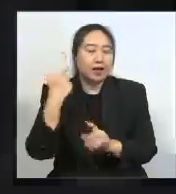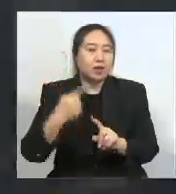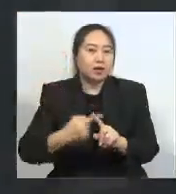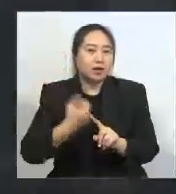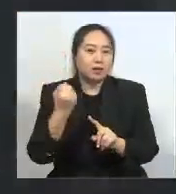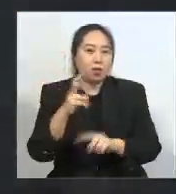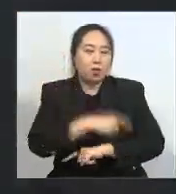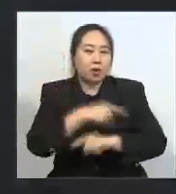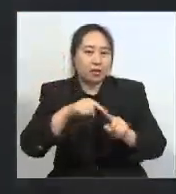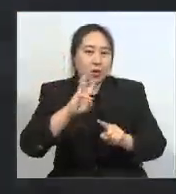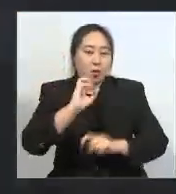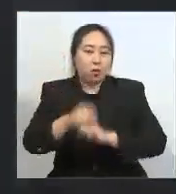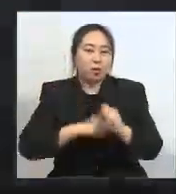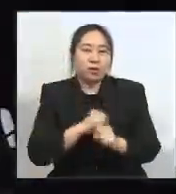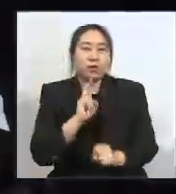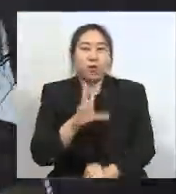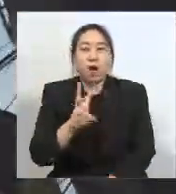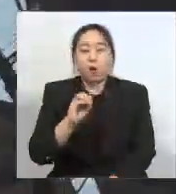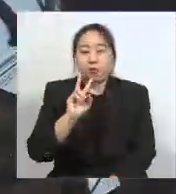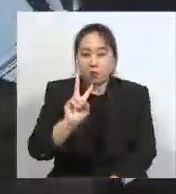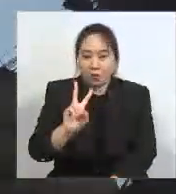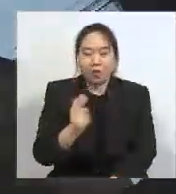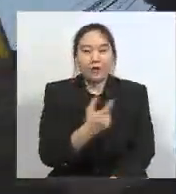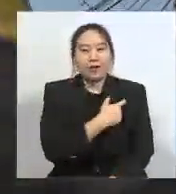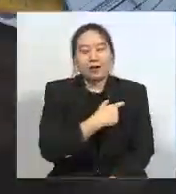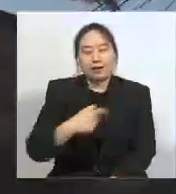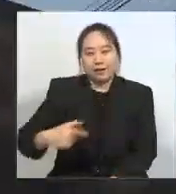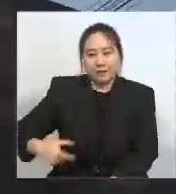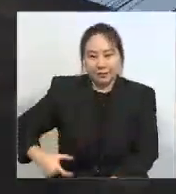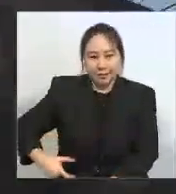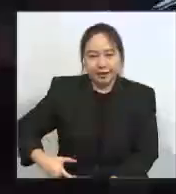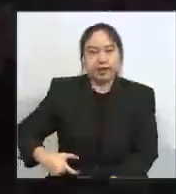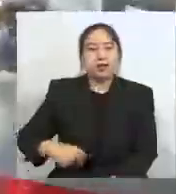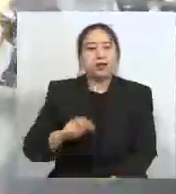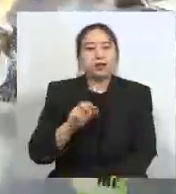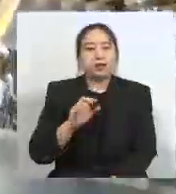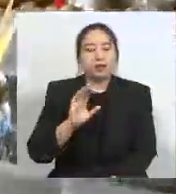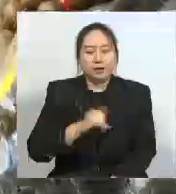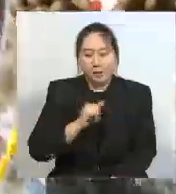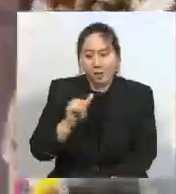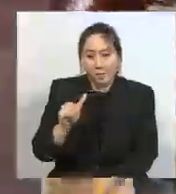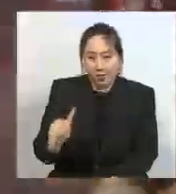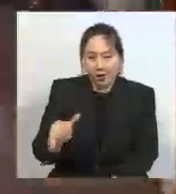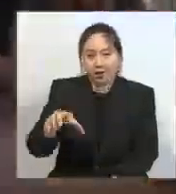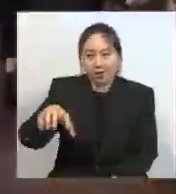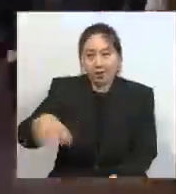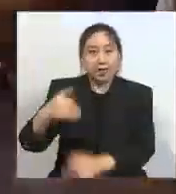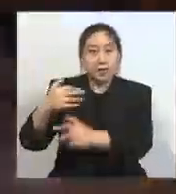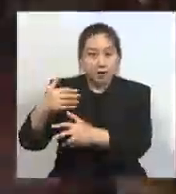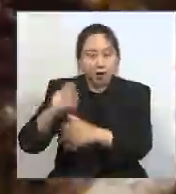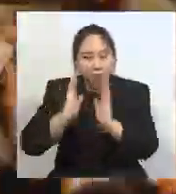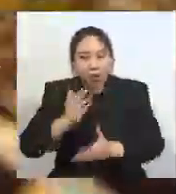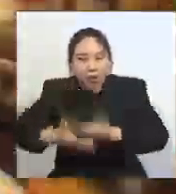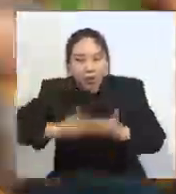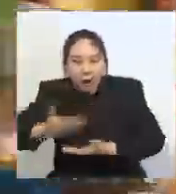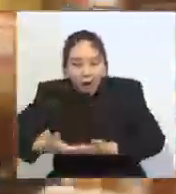ม2562พระบาทสมเด็จพระเจ้าอยู่หัวเสด็จประพาสสำเพ็งบรรดาพ่อค้าแม่ค้าย่านเยาวราชเต